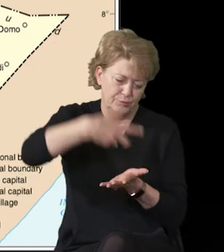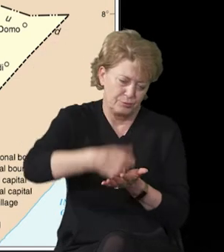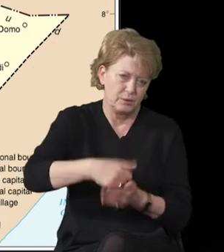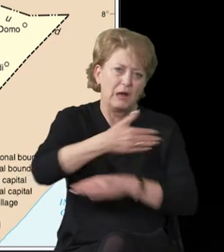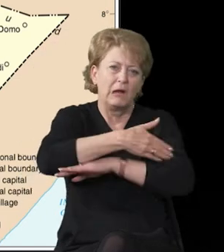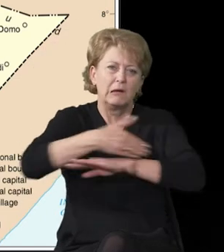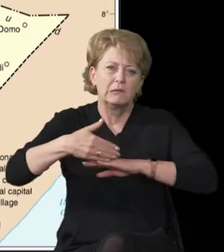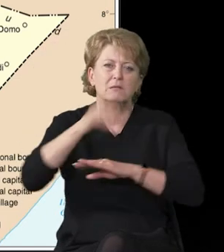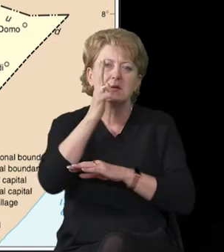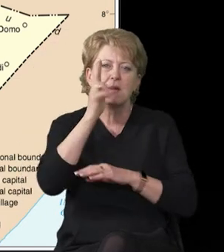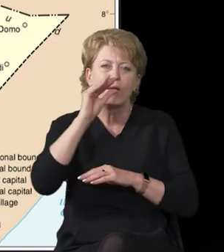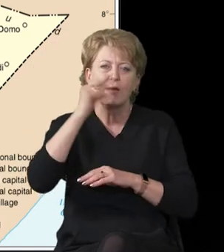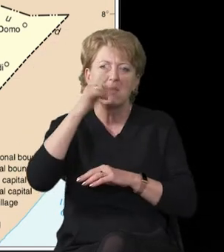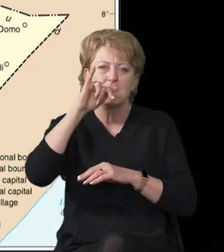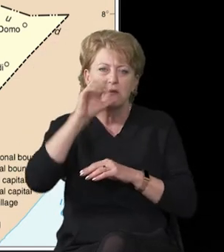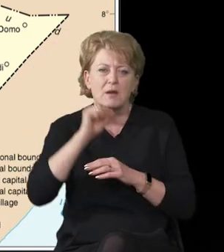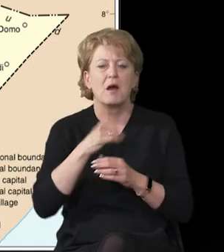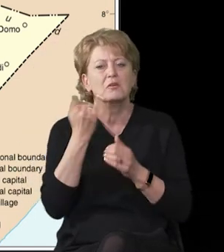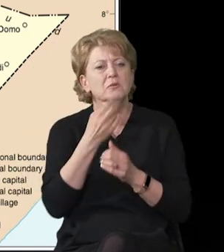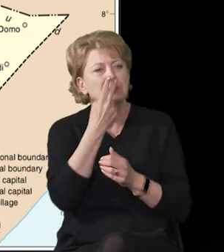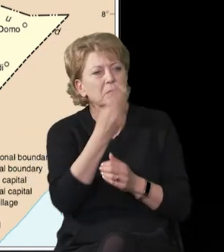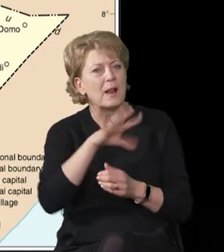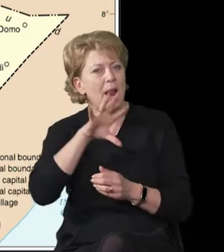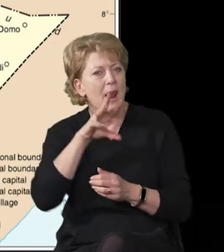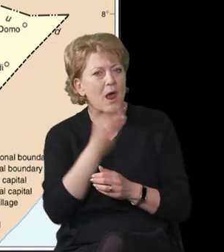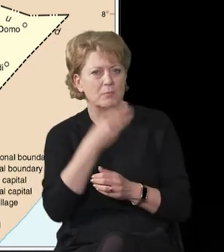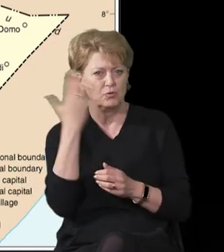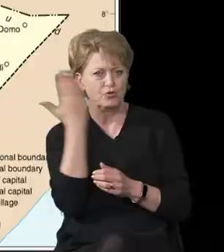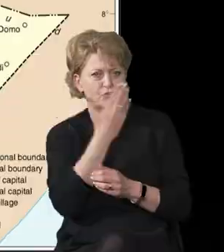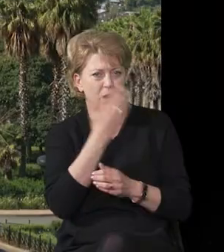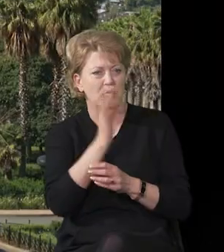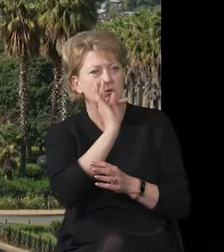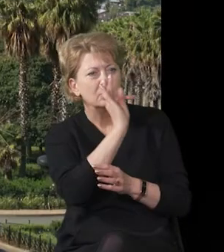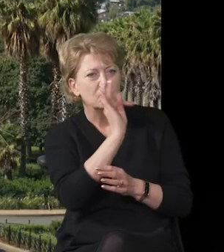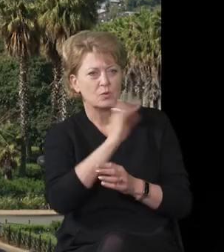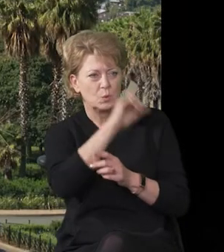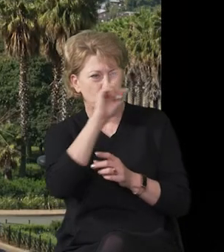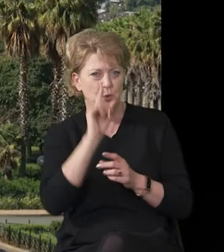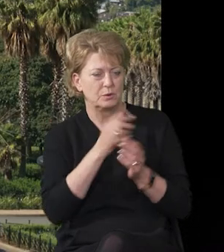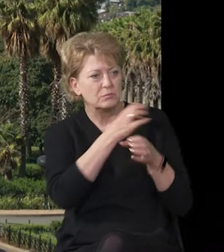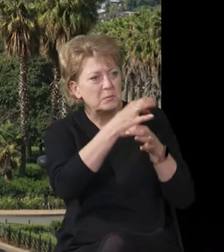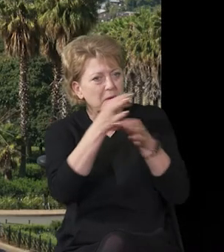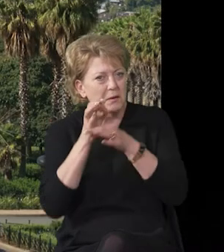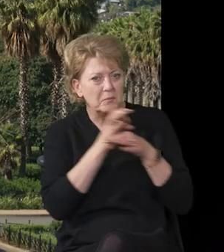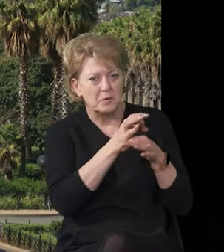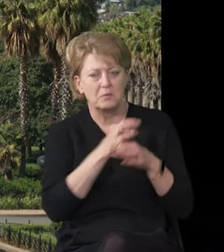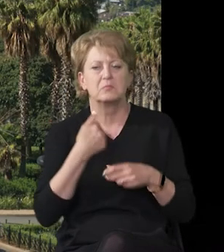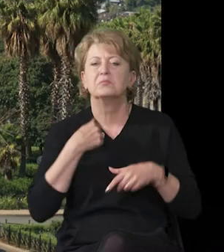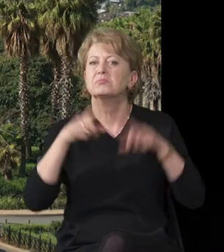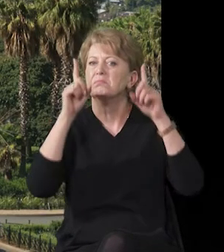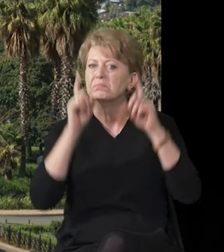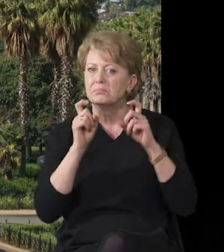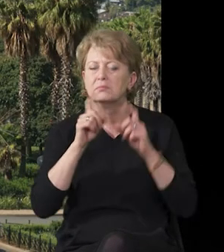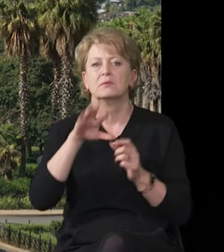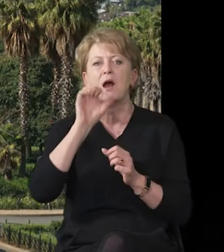z Kenią, aby obejrzeć plemiona, czarne plemiona afrykańskie. Swoją podróż rozpocząłem w Addis